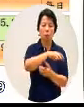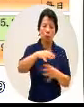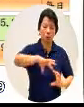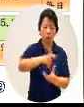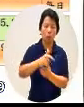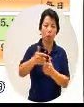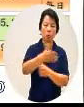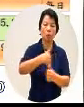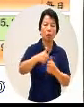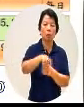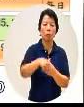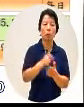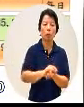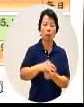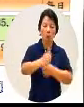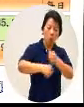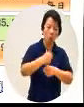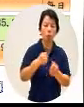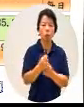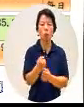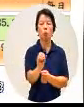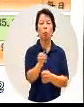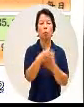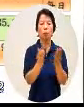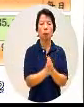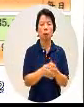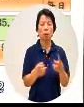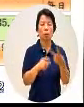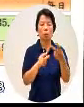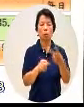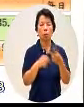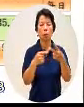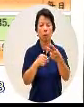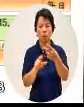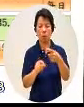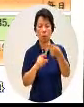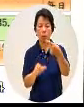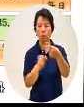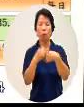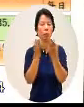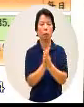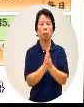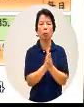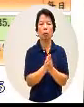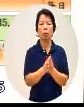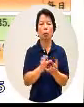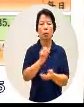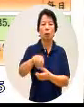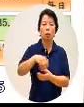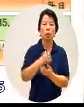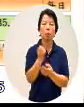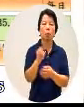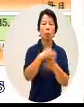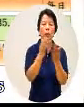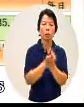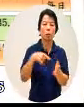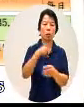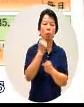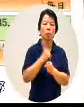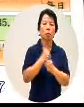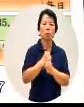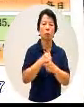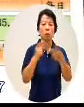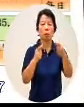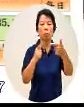沒有辦活動三月份也完全沒有辦活動二月份才有辦活動喔完全沒有辦活動幾個人在那裡上班呢只有